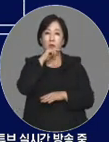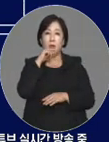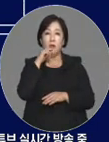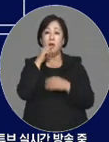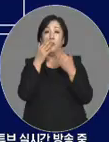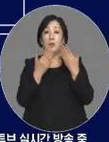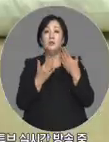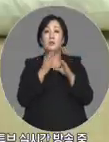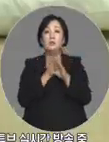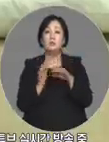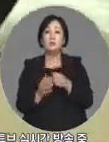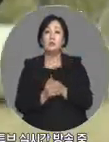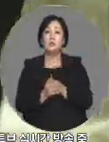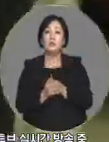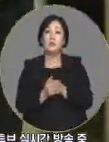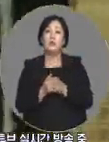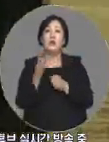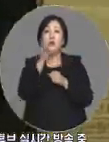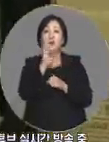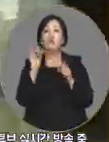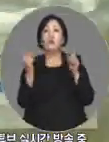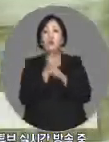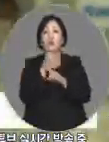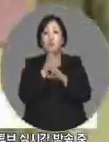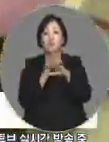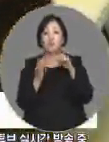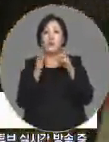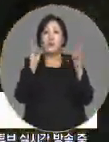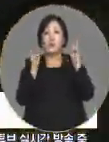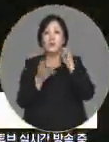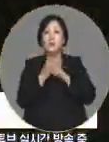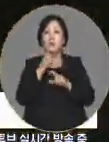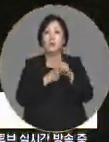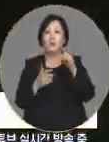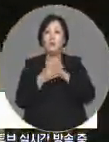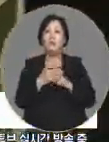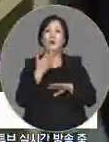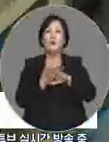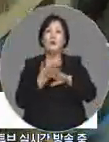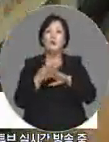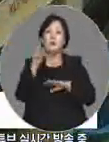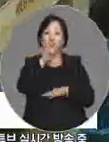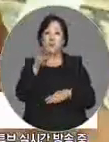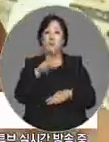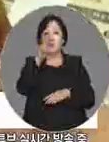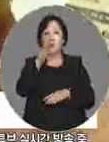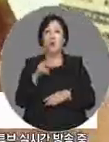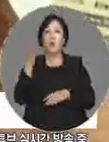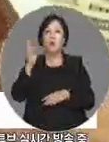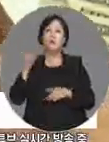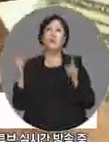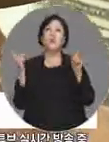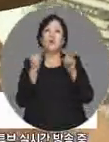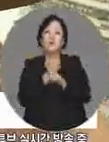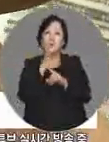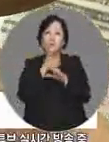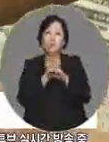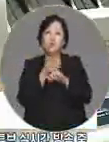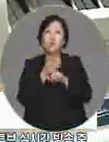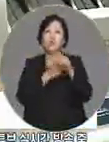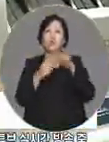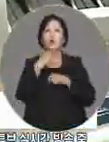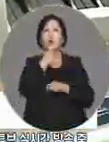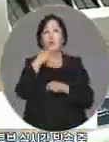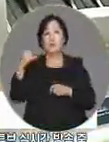있습니다. 환산 손실은 기업이 보유한 외화 채무를 원화로 환산할 때 발생하는 손실로 달러 강세